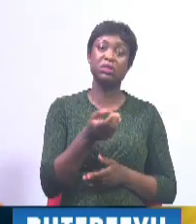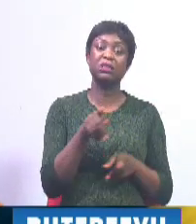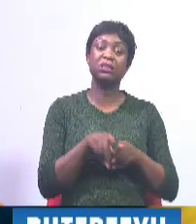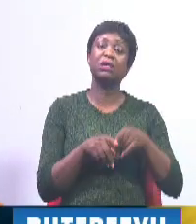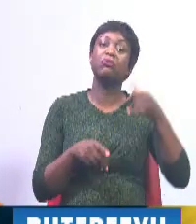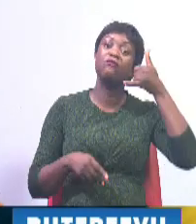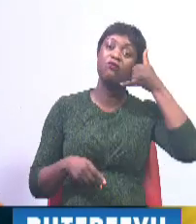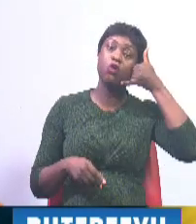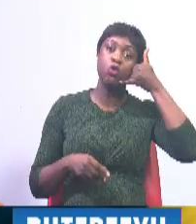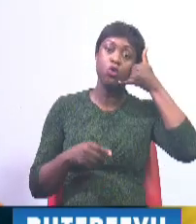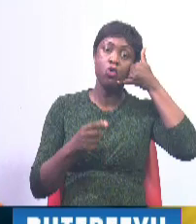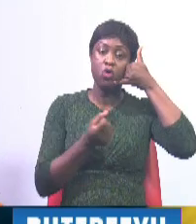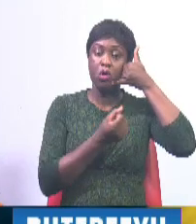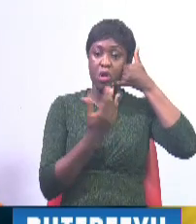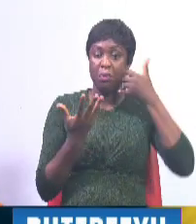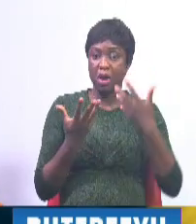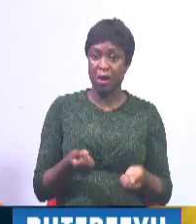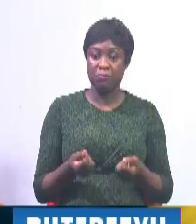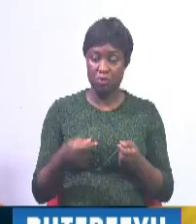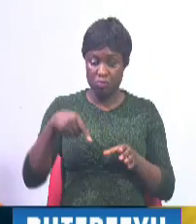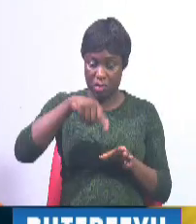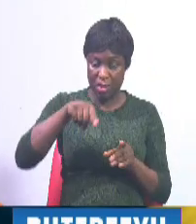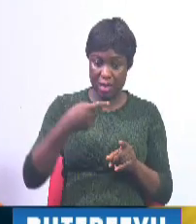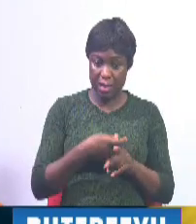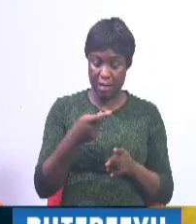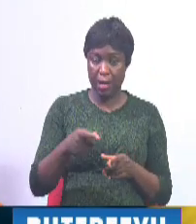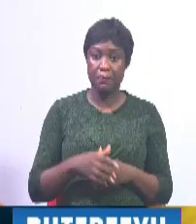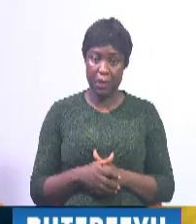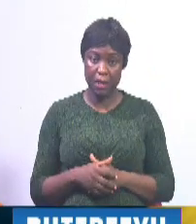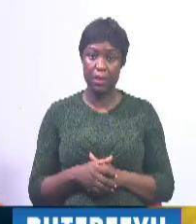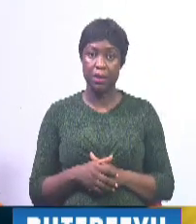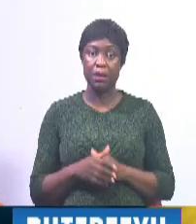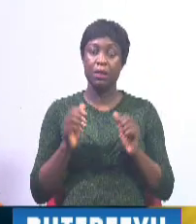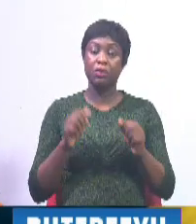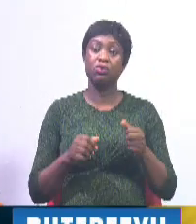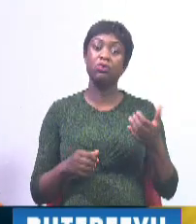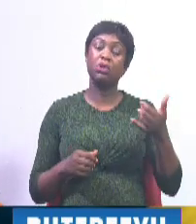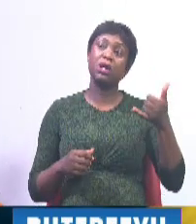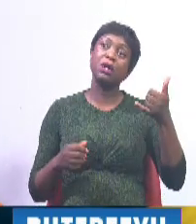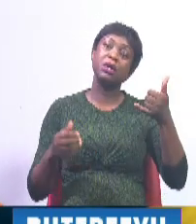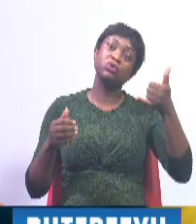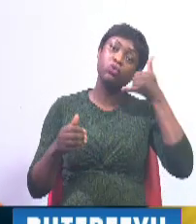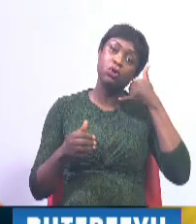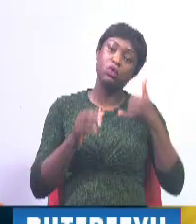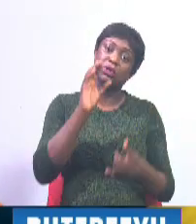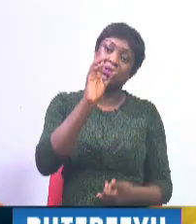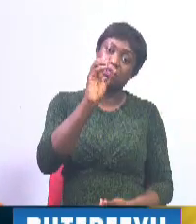katugambe singa oli mu Kampala wano osobola okukuba ku nnamba eno